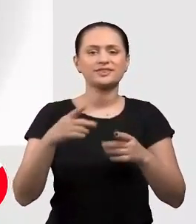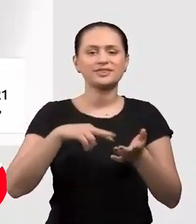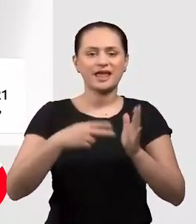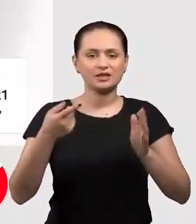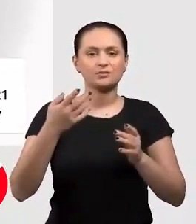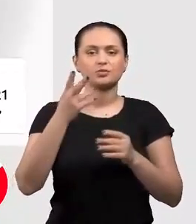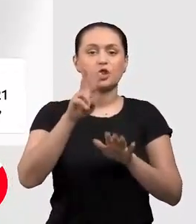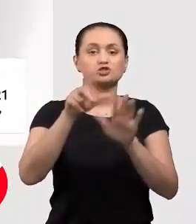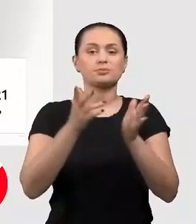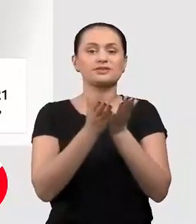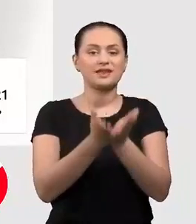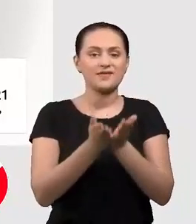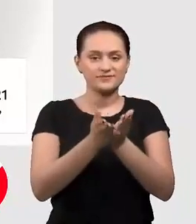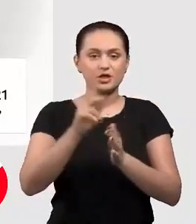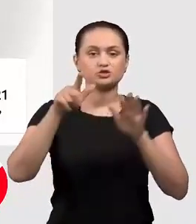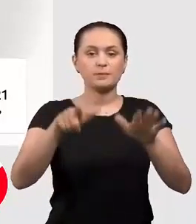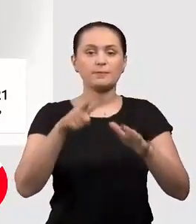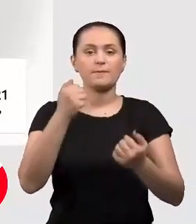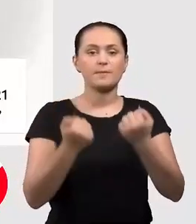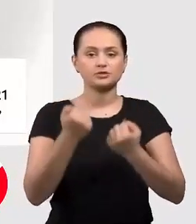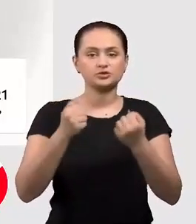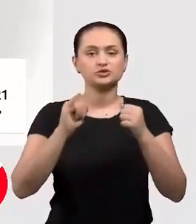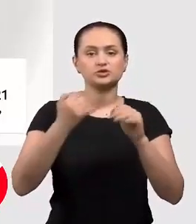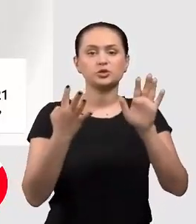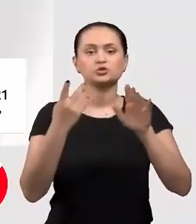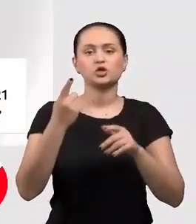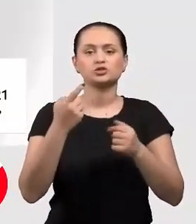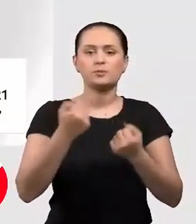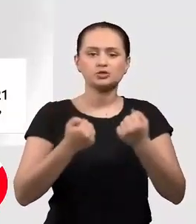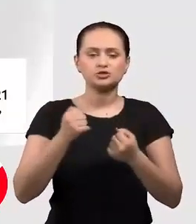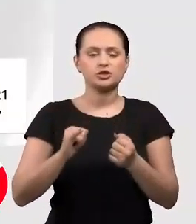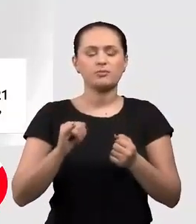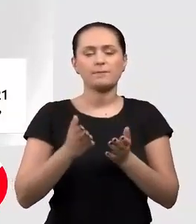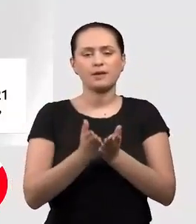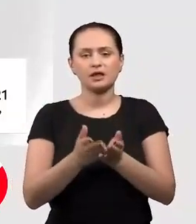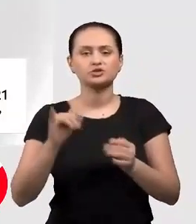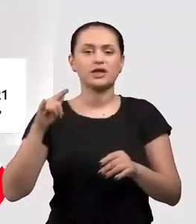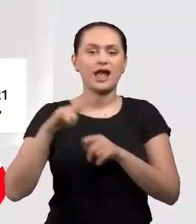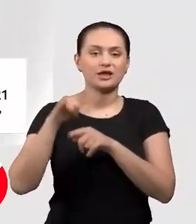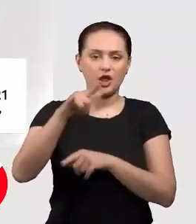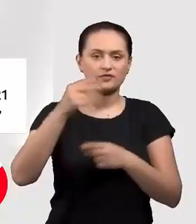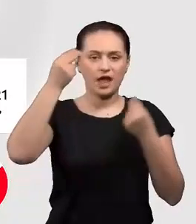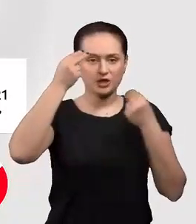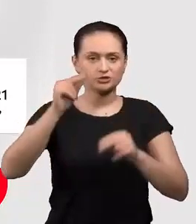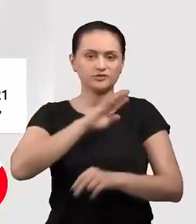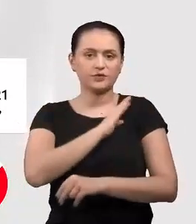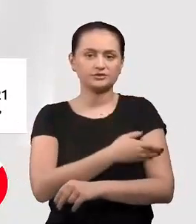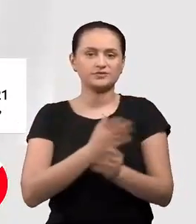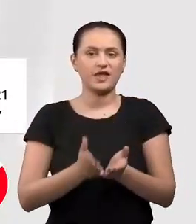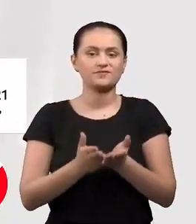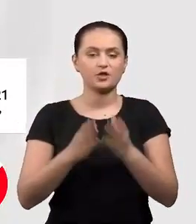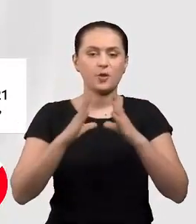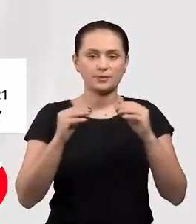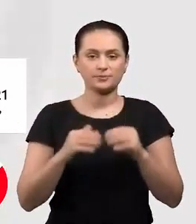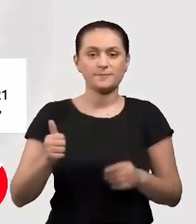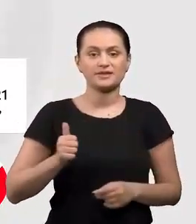de mijloace tehnice, dintre care 27 de nave maritime și fluviale, 17 aeronave și 91 de autovehicule și embarcațiuni, asta